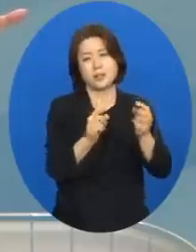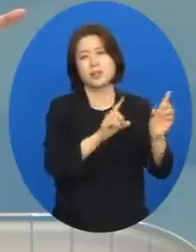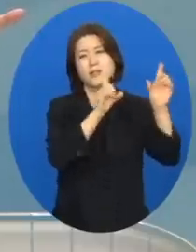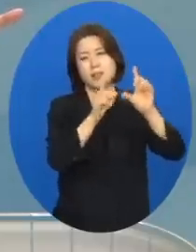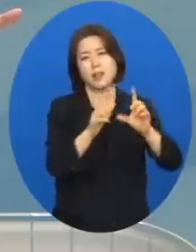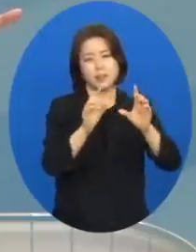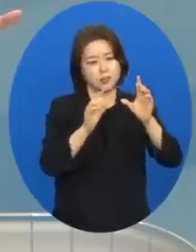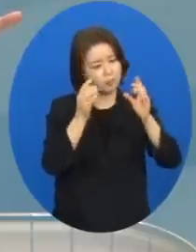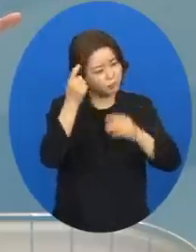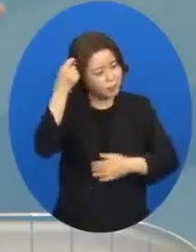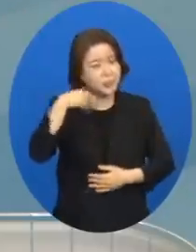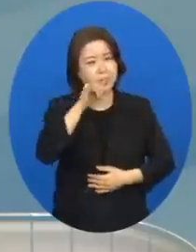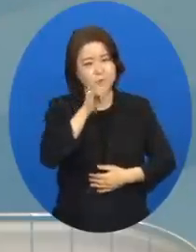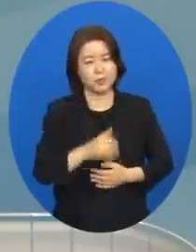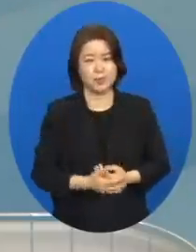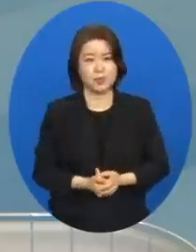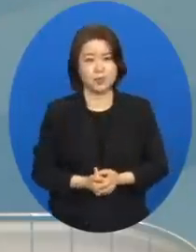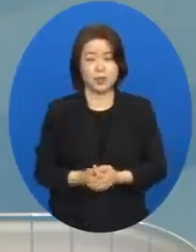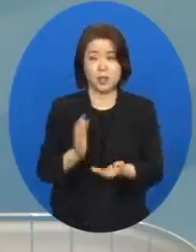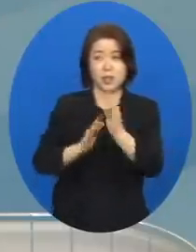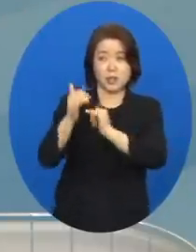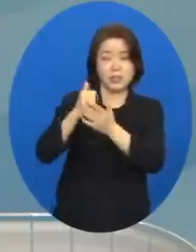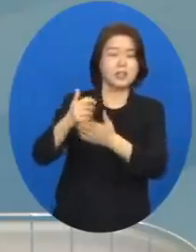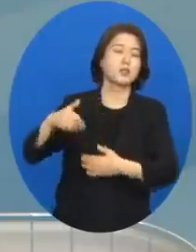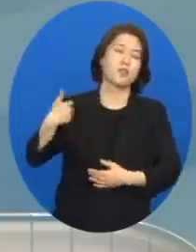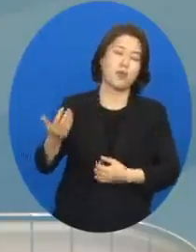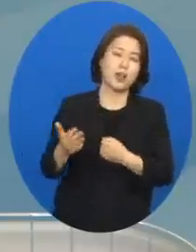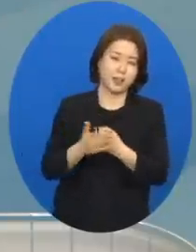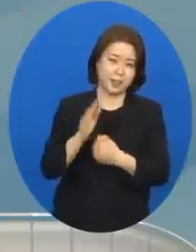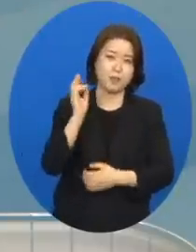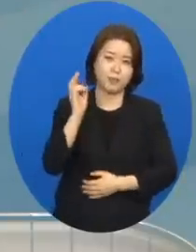같더라고요. 예수님을 몰랐기 때문에.